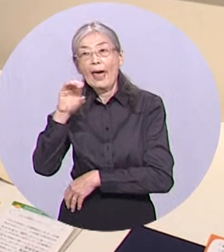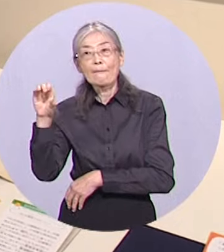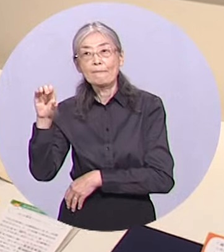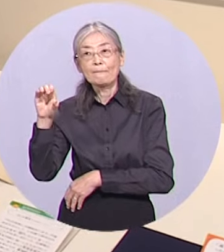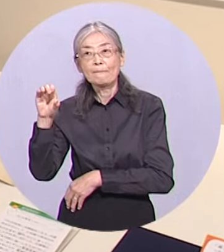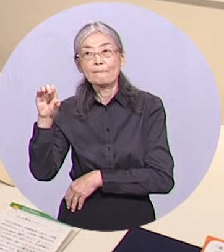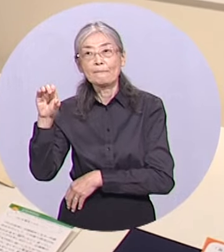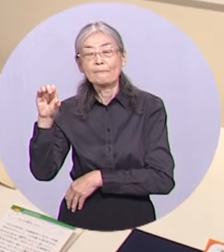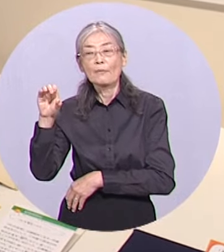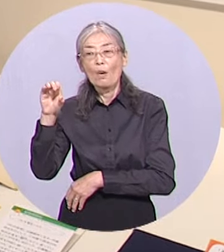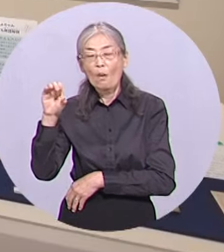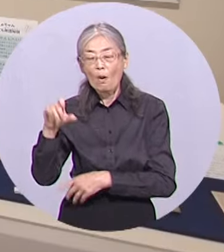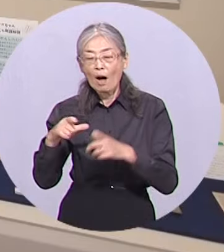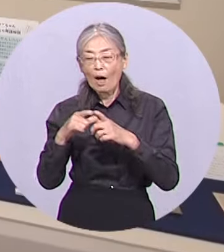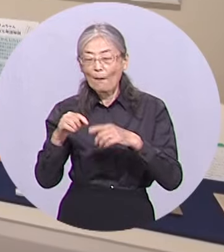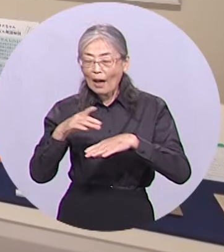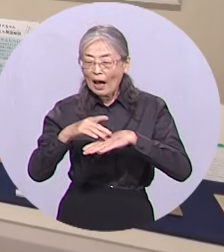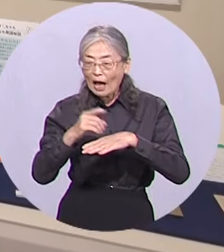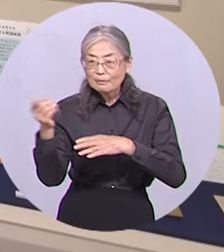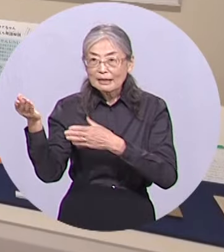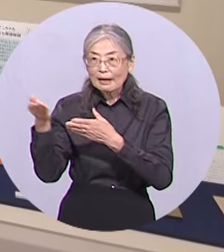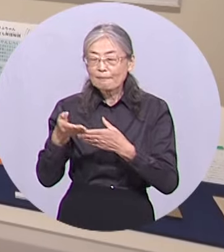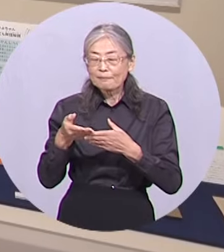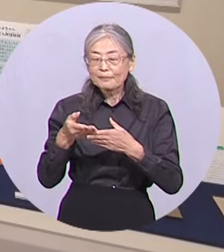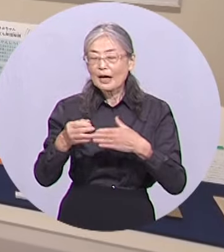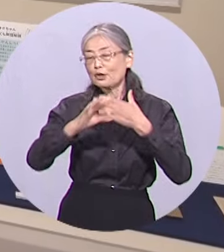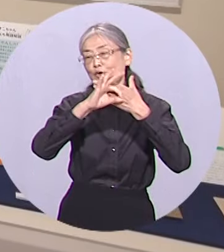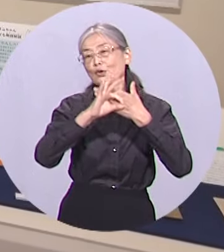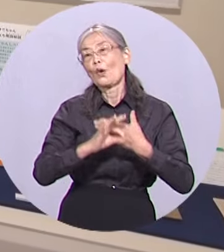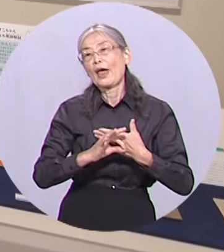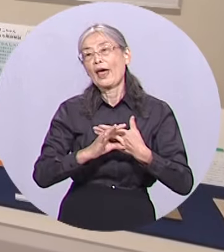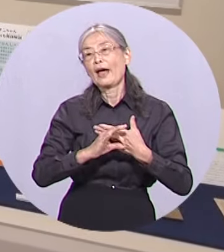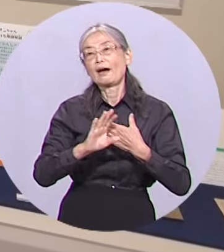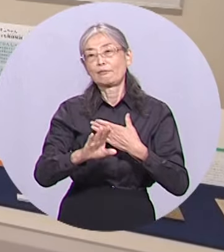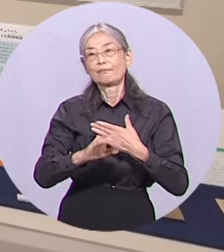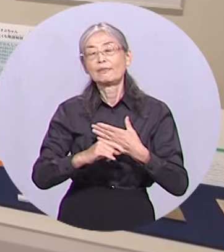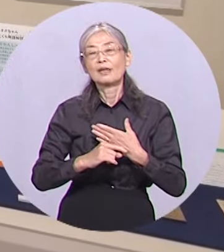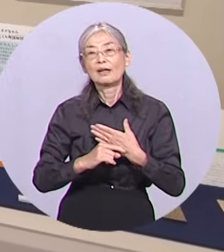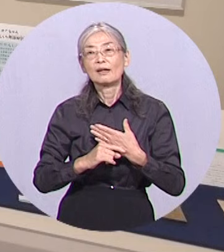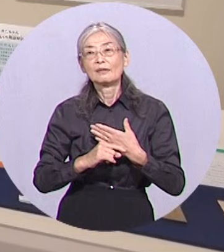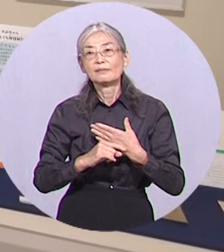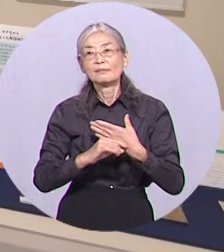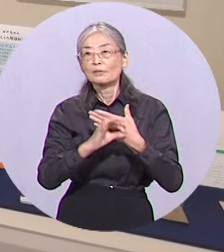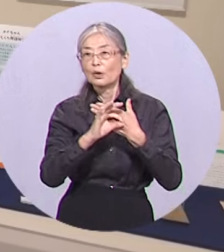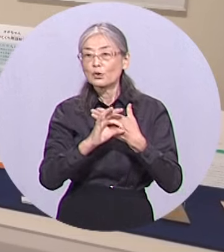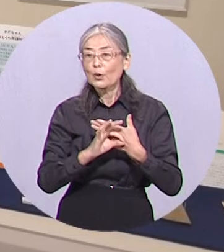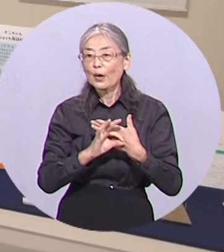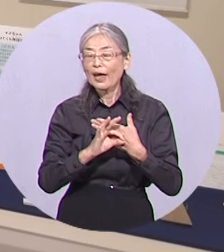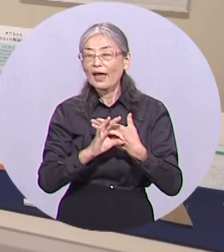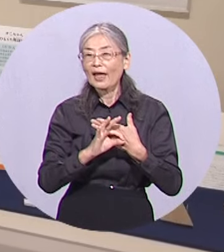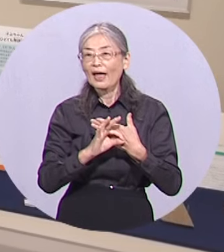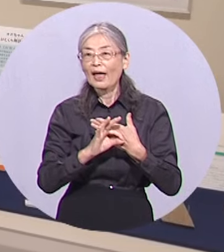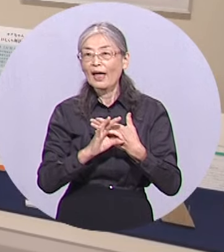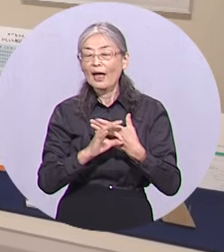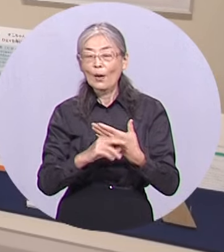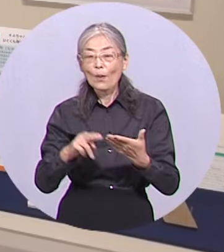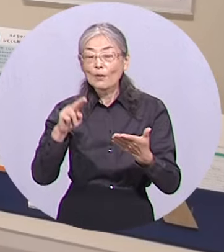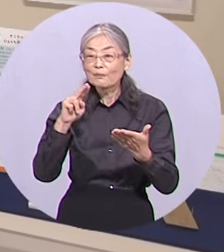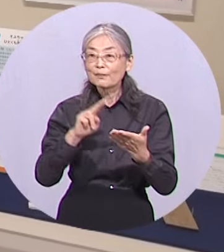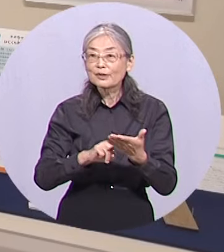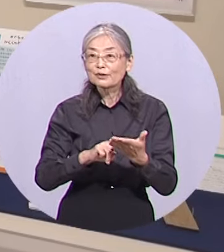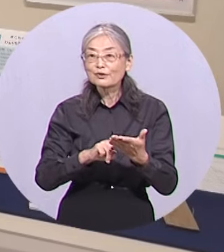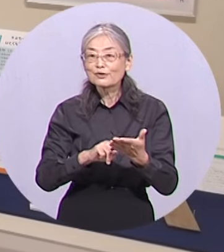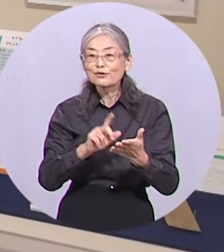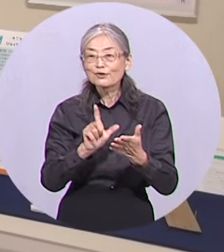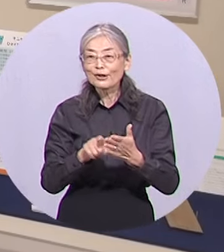で初めて導入した新貨条例というものがあります。 その法令の制定に